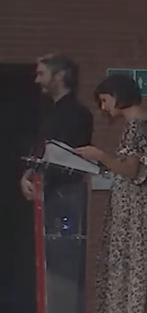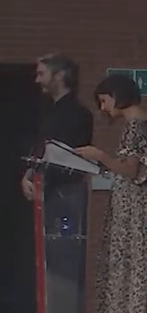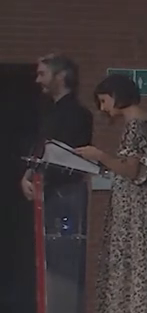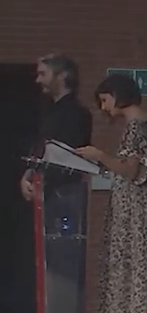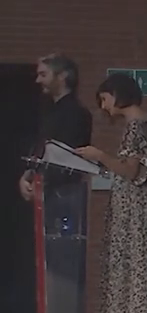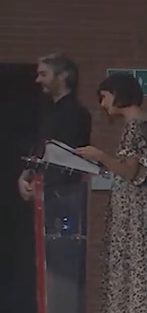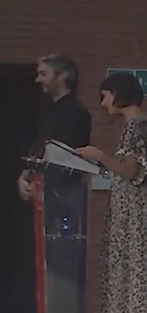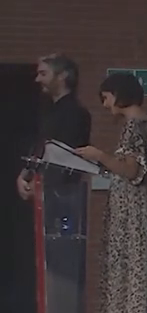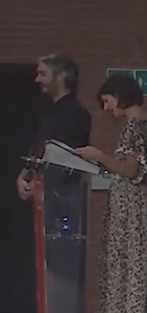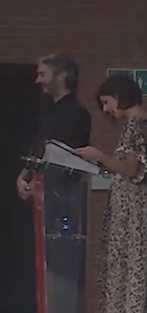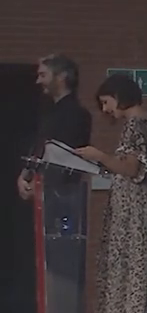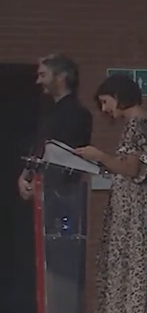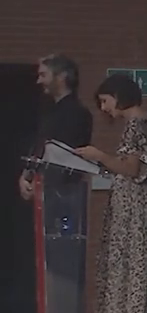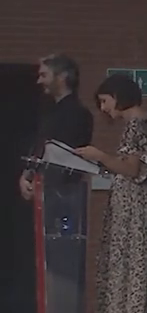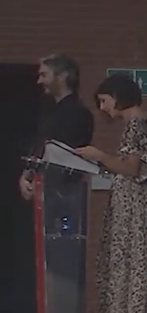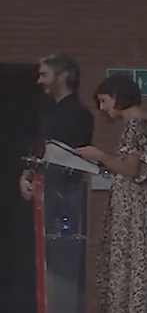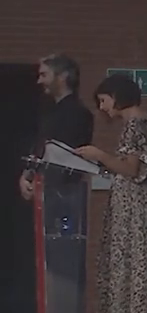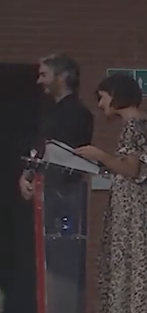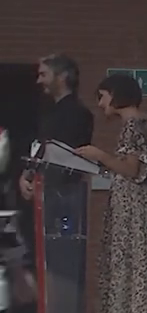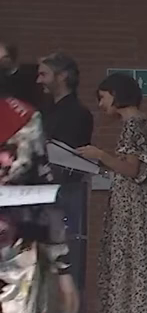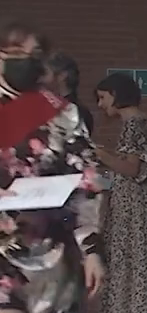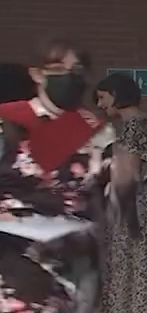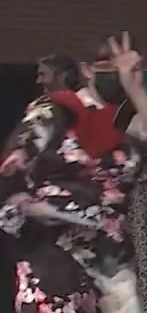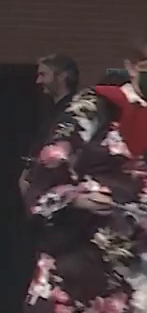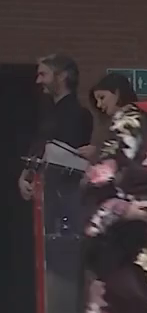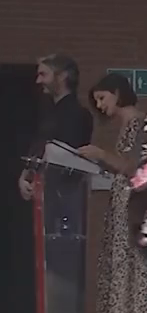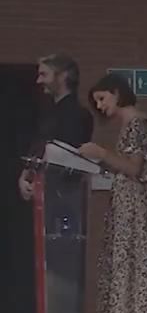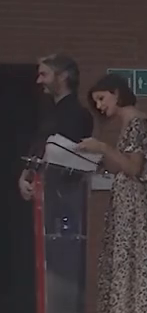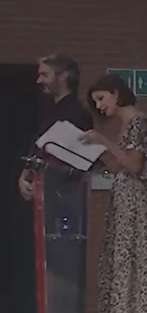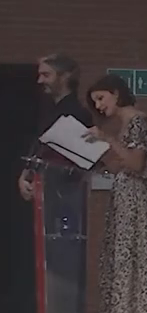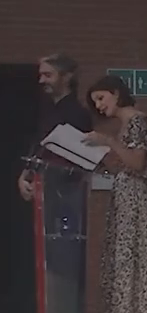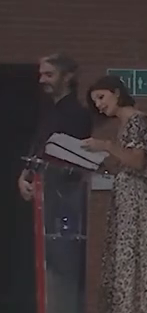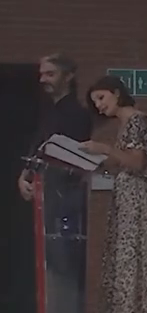Miroudi. La Laura Flores Rigabert.